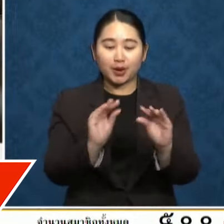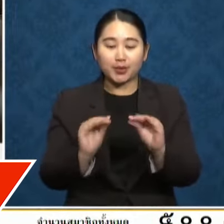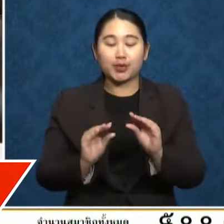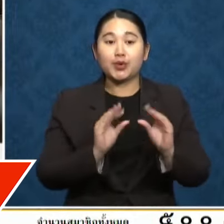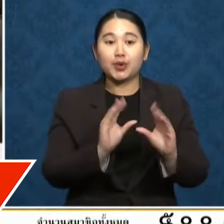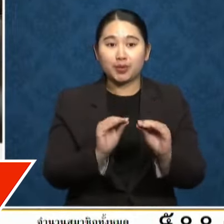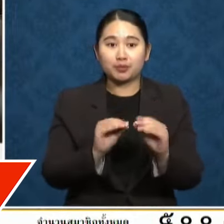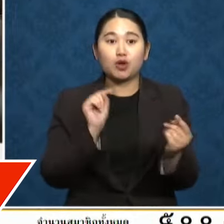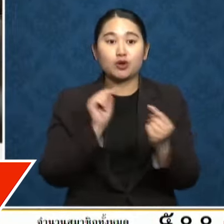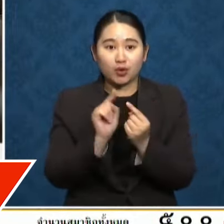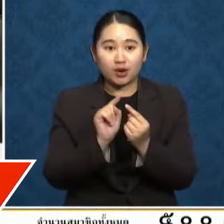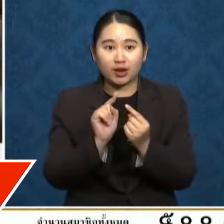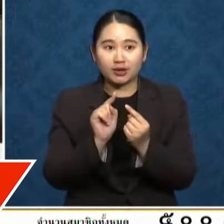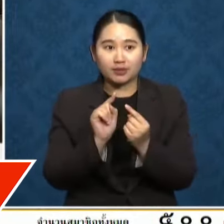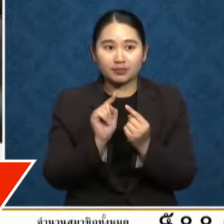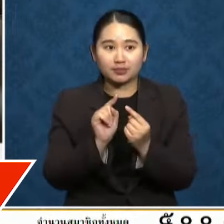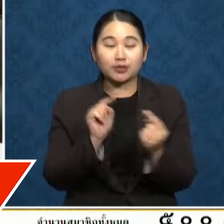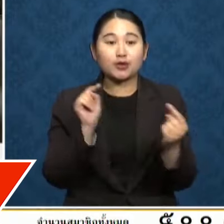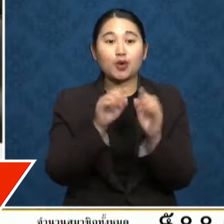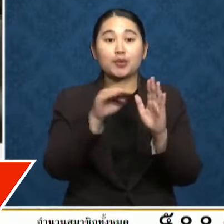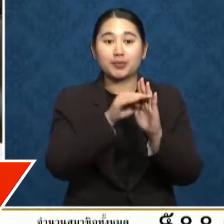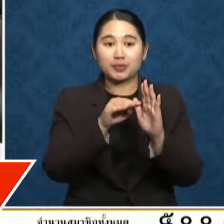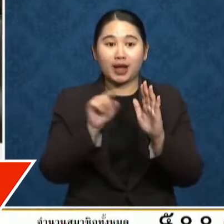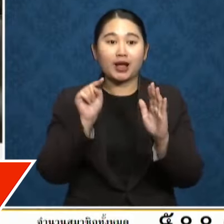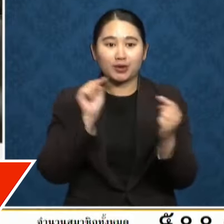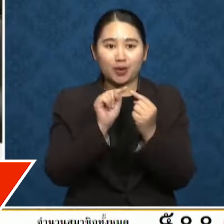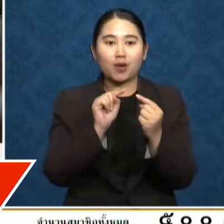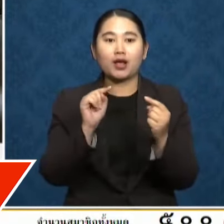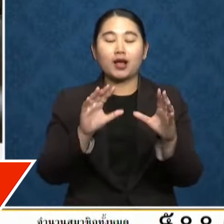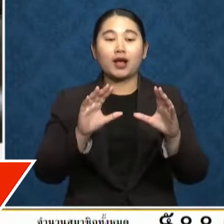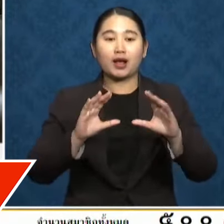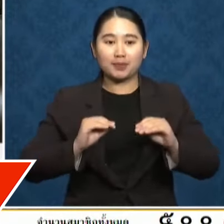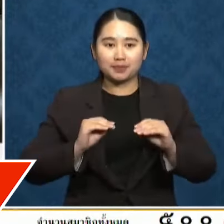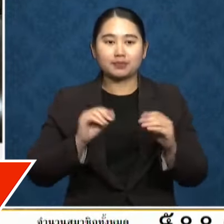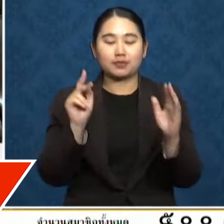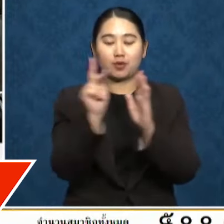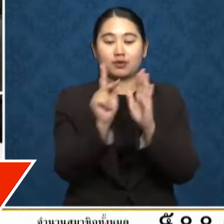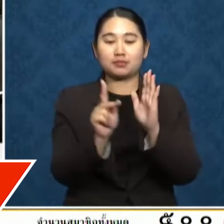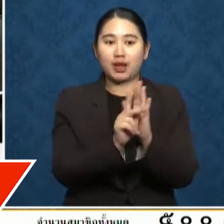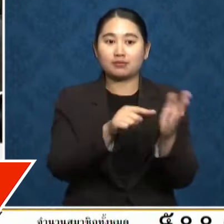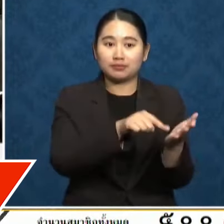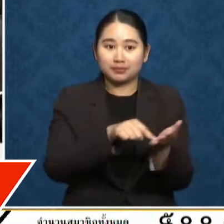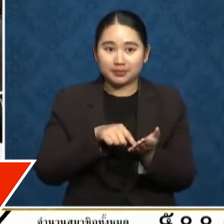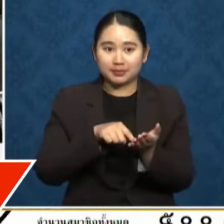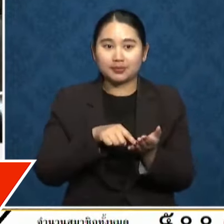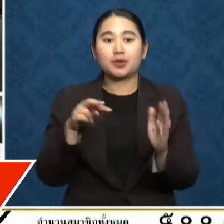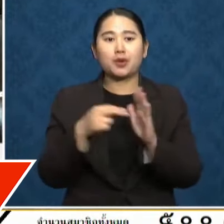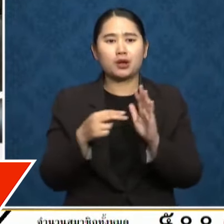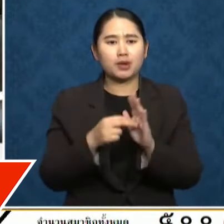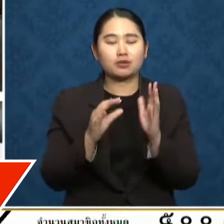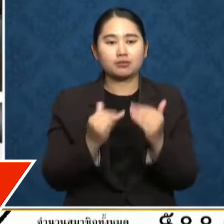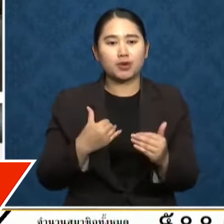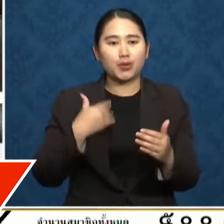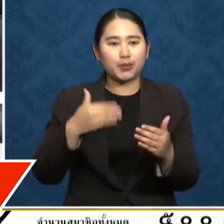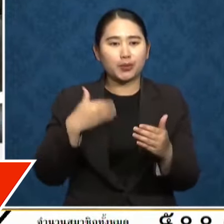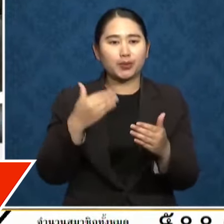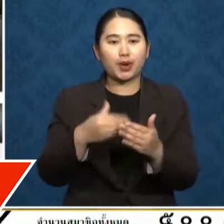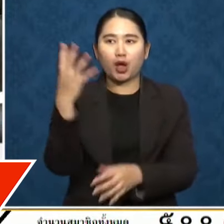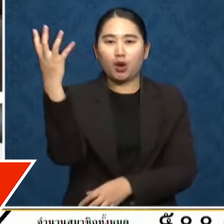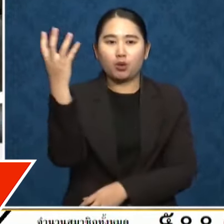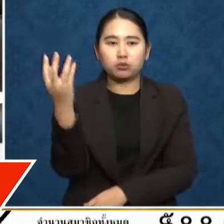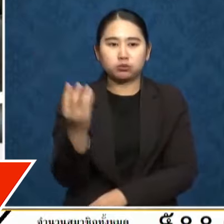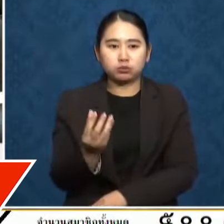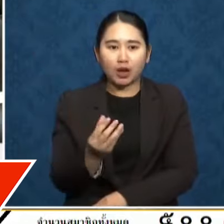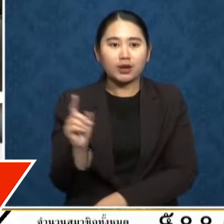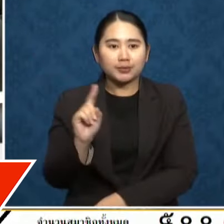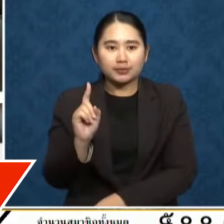บรายต่อขั้นรับหรกการของกฎหมายฉบับใดฉบับหนึงที่เสมือนว่าอยู่ดีๆ มันกรอยมาจากฝาก